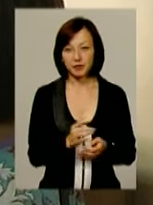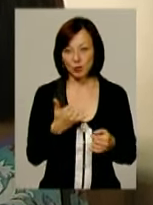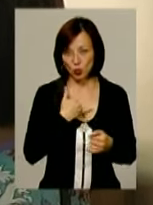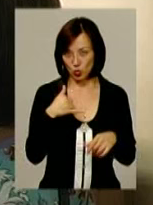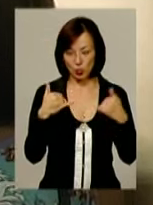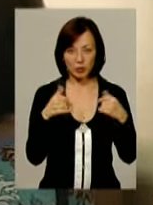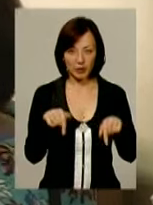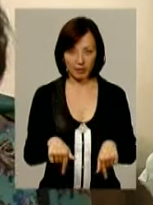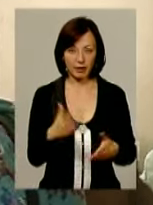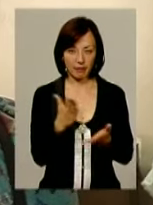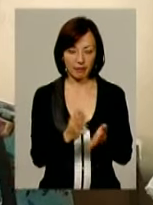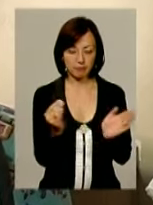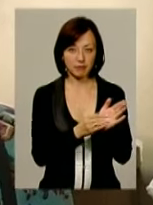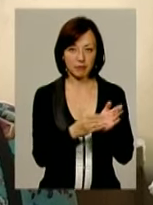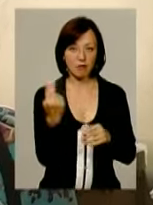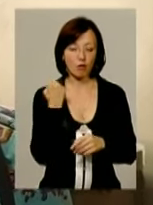є.